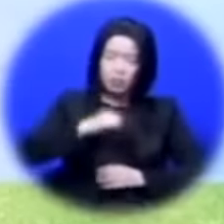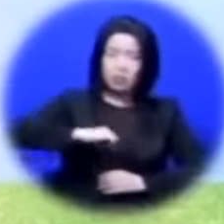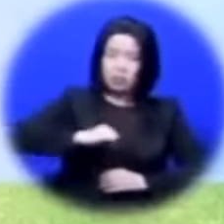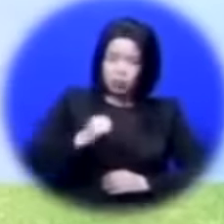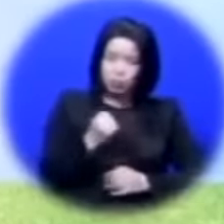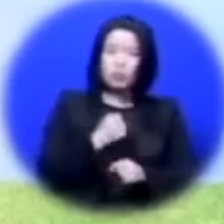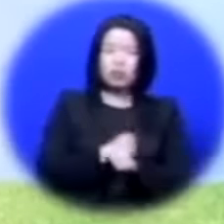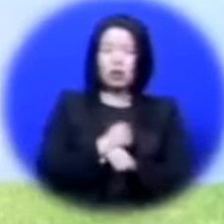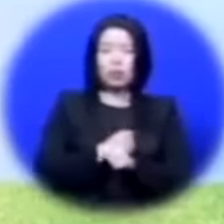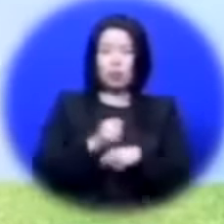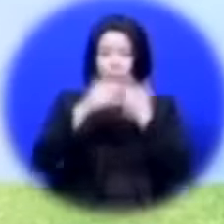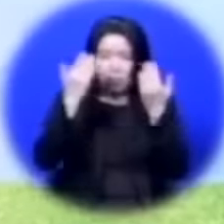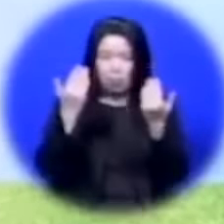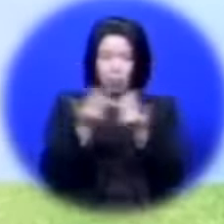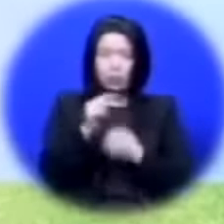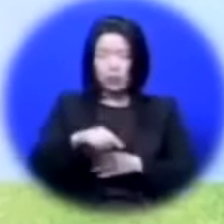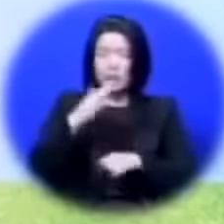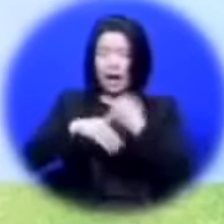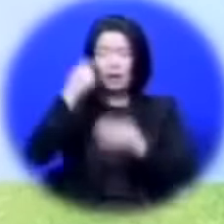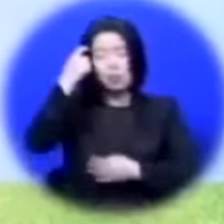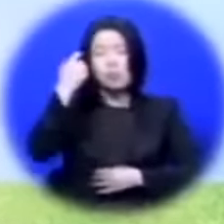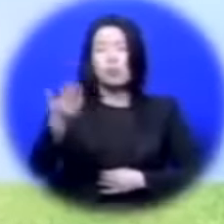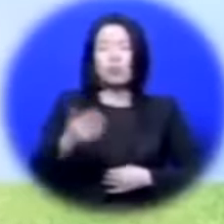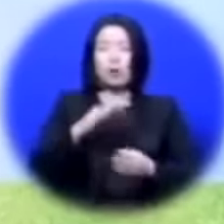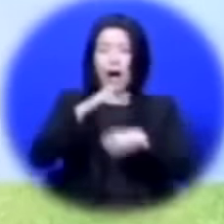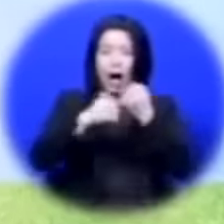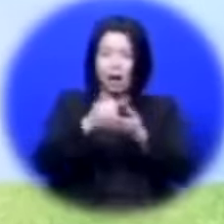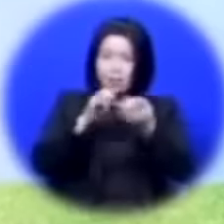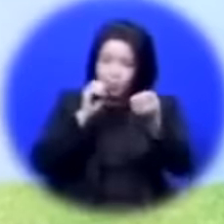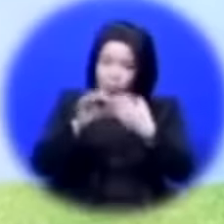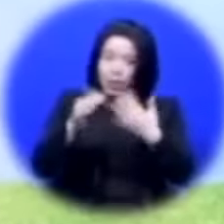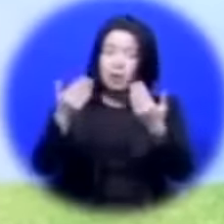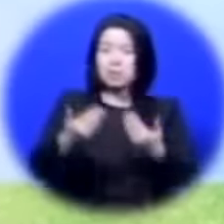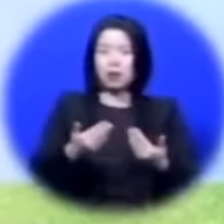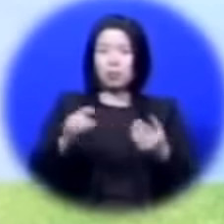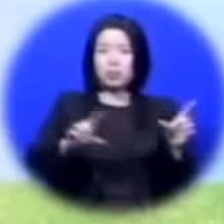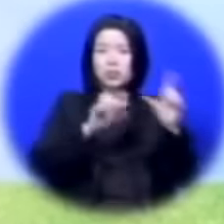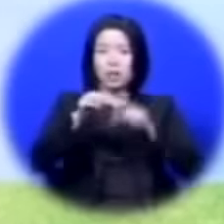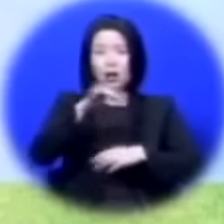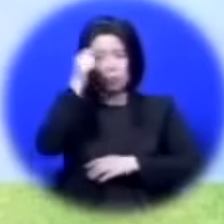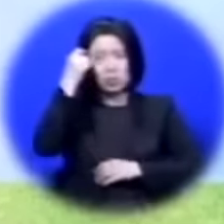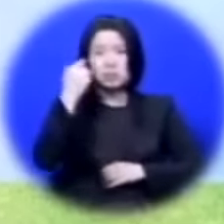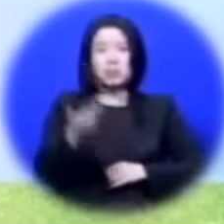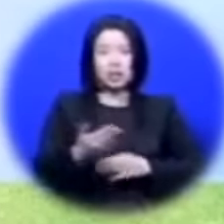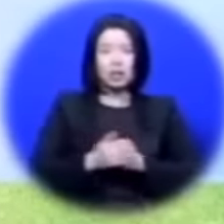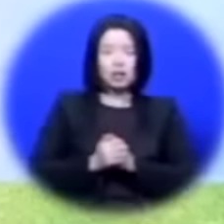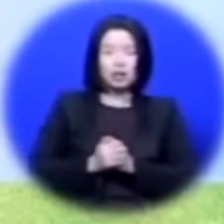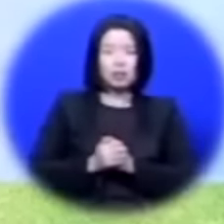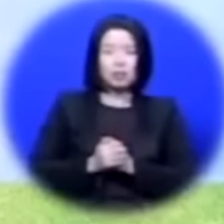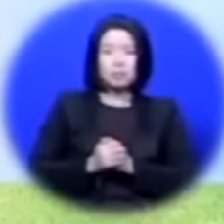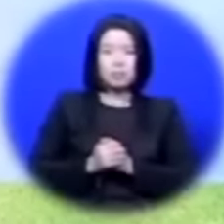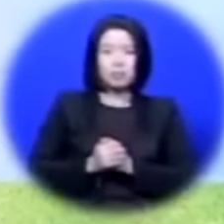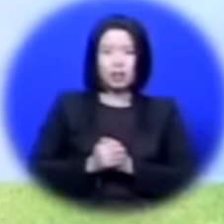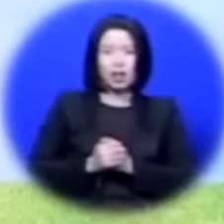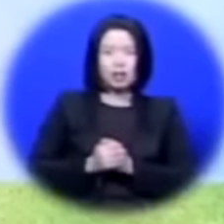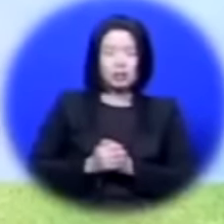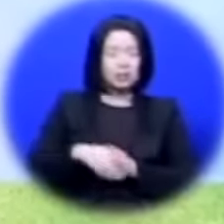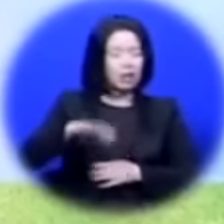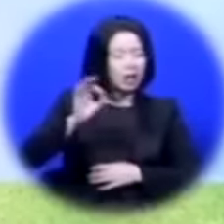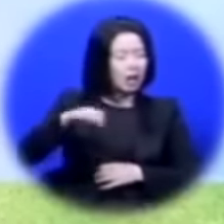모든 것에 하나님께 묻고 하나님의 응답을 받고 그렇게 사냐 말입니다 건성으로